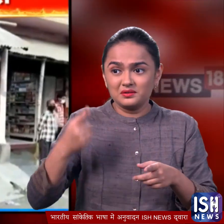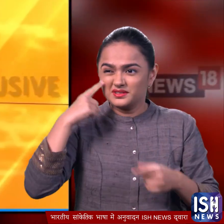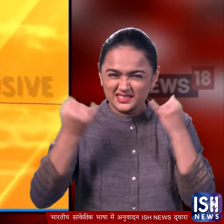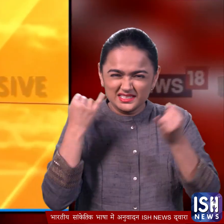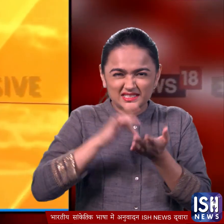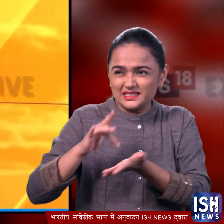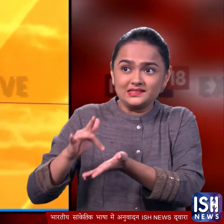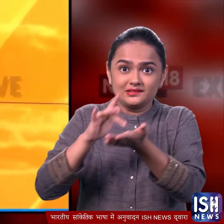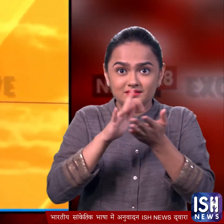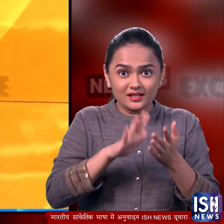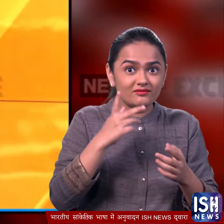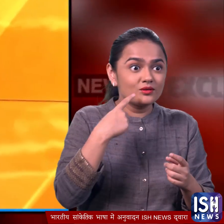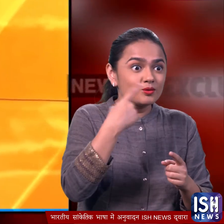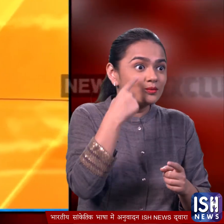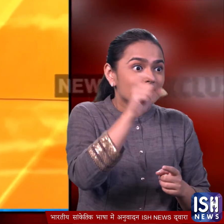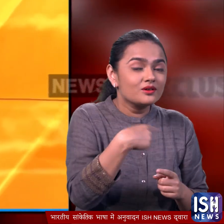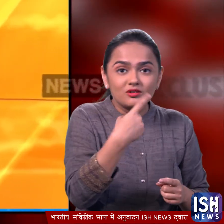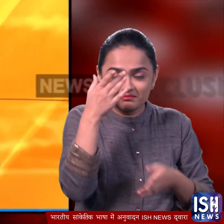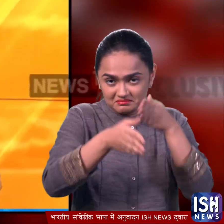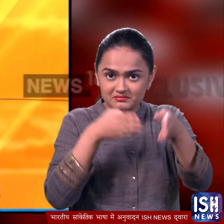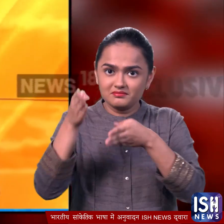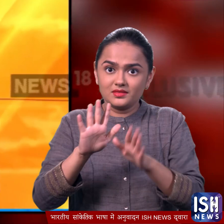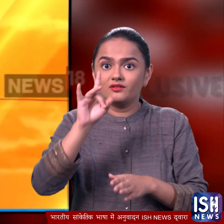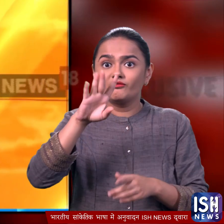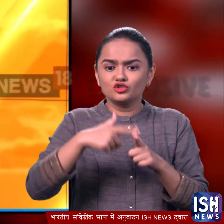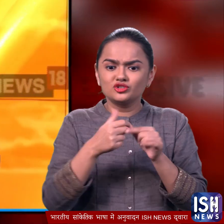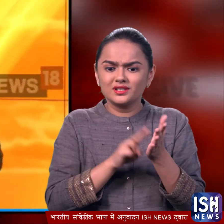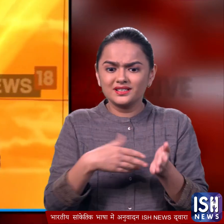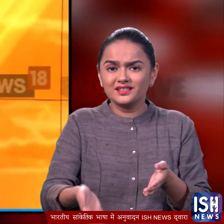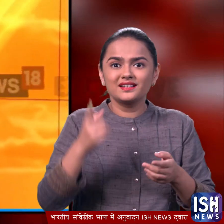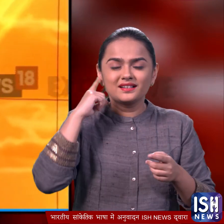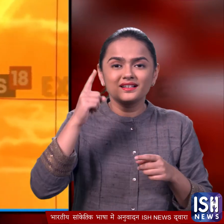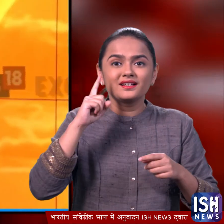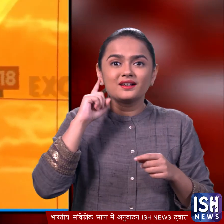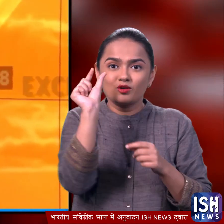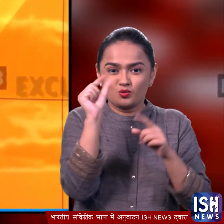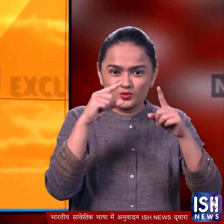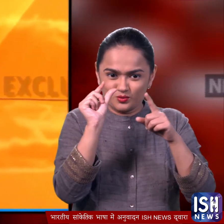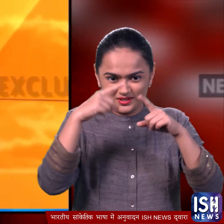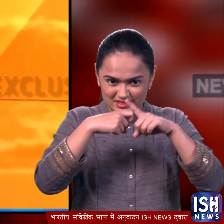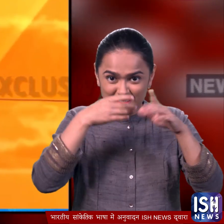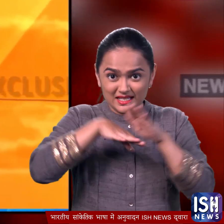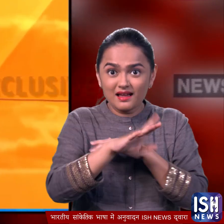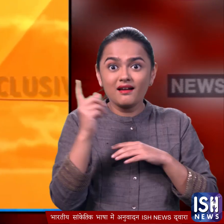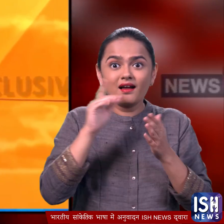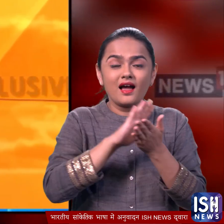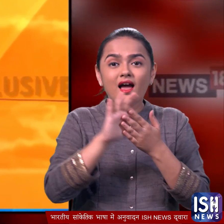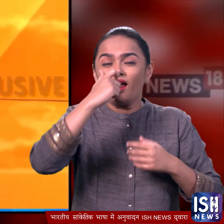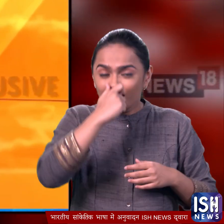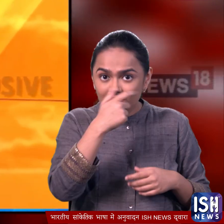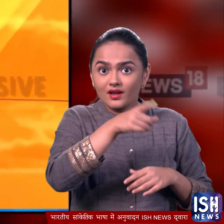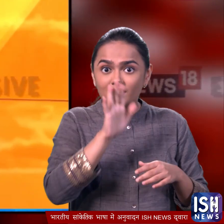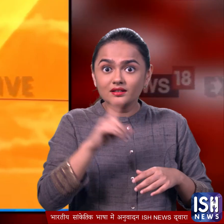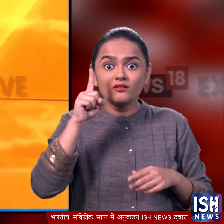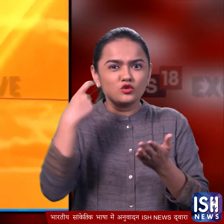दी, जिनकी तलाश में कई जगह छापेमारी भी की गई। वहीं 14 जनवरी को होने वाले मकर संक्रांति के स्नान के लिए उत्तराखंड के हरिद्वार और बिहार के